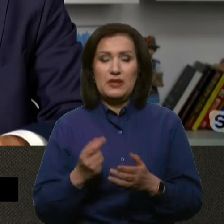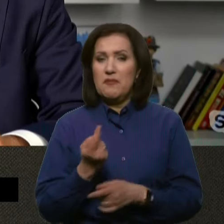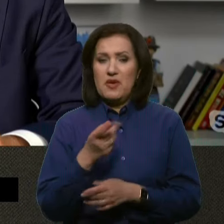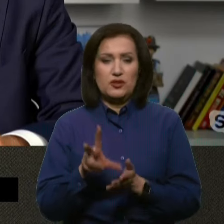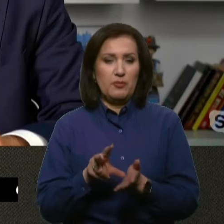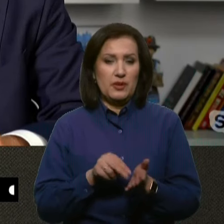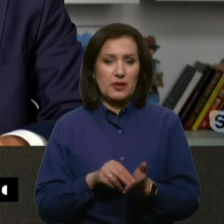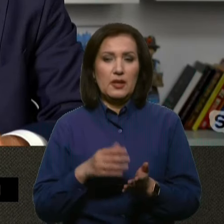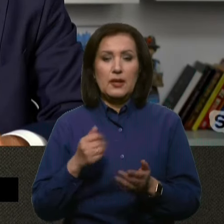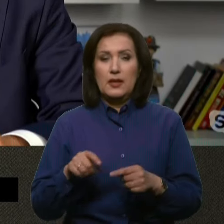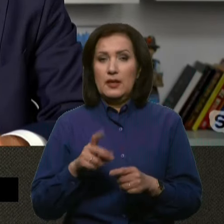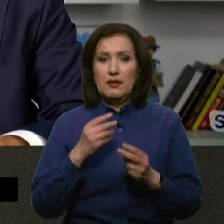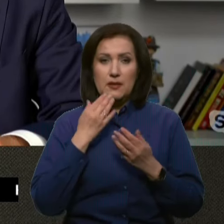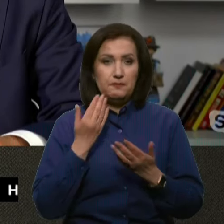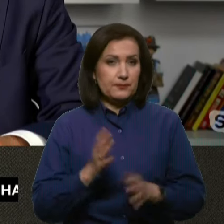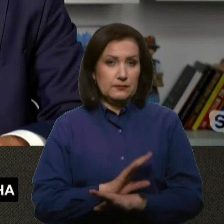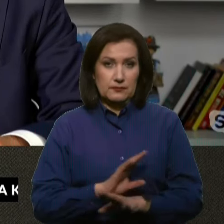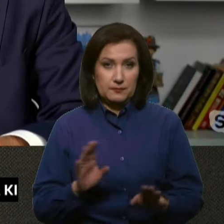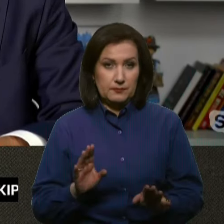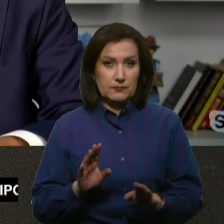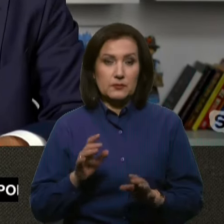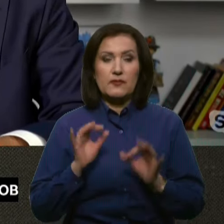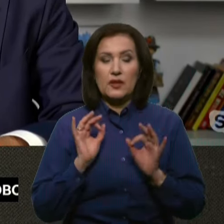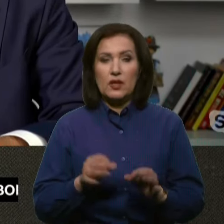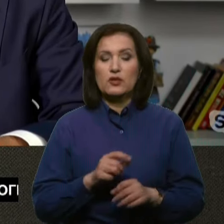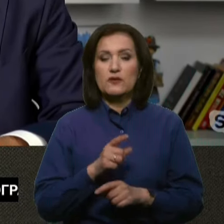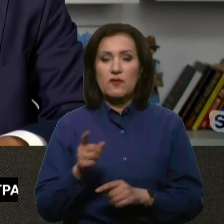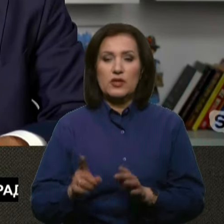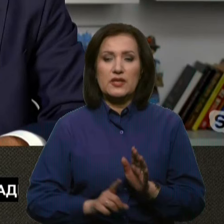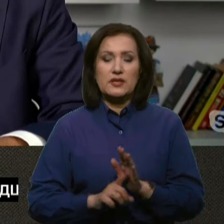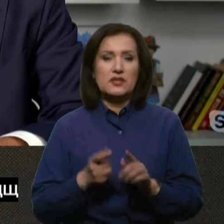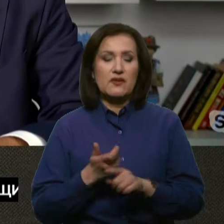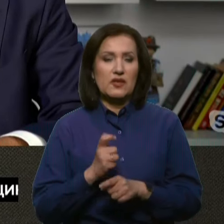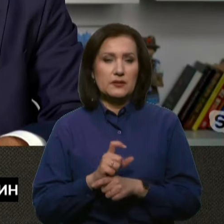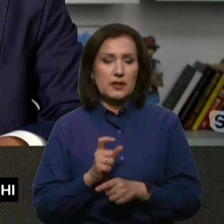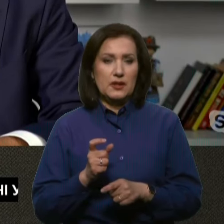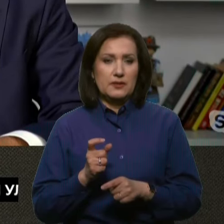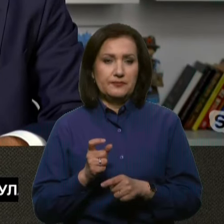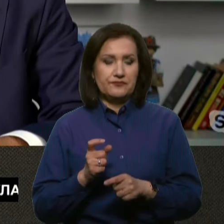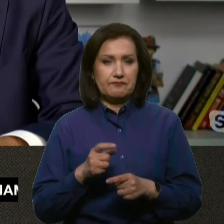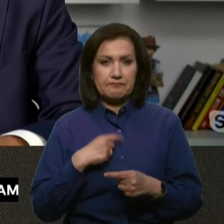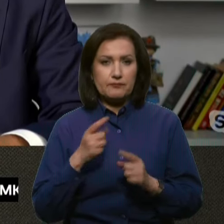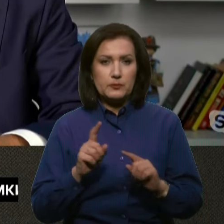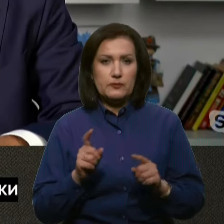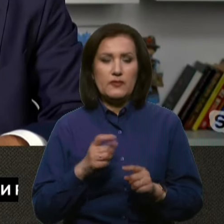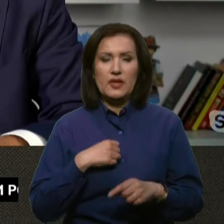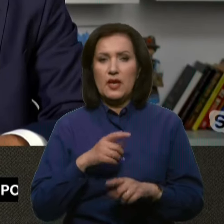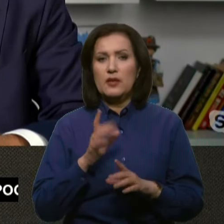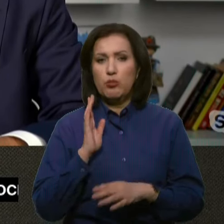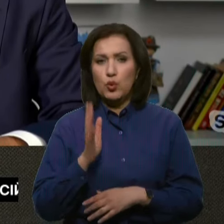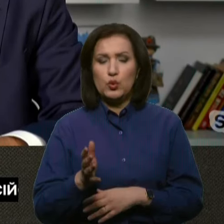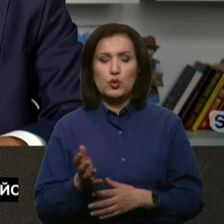первый приклад и, худшей за все, не опошний. И они, конечно, заводят такие вельми критичные нарративы, кажут, что они